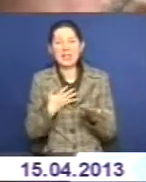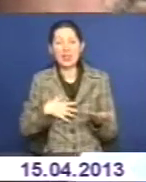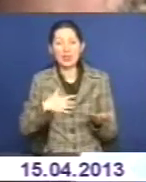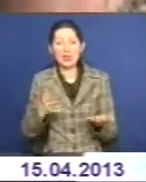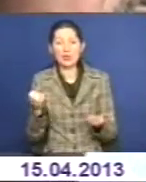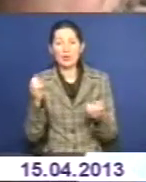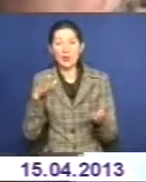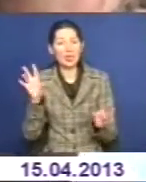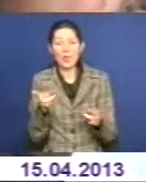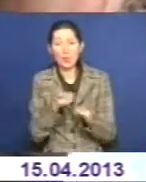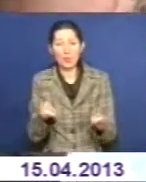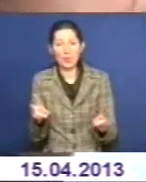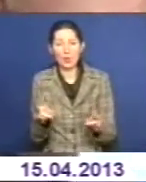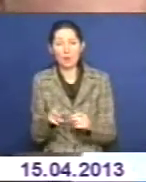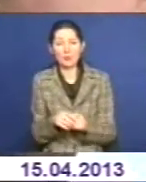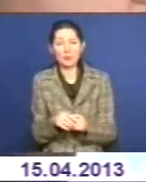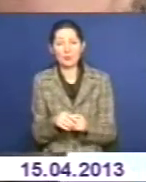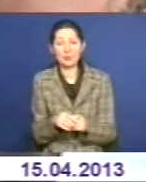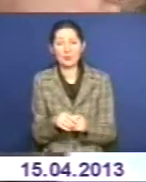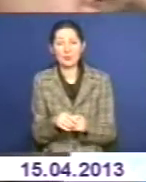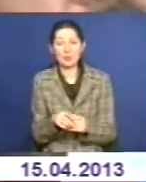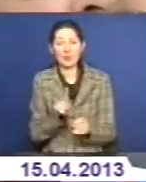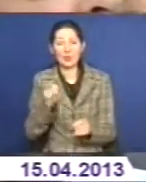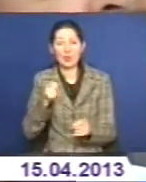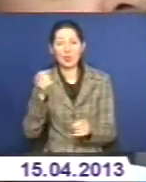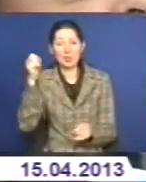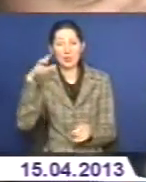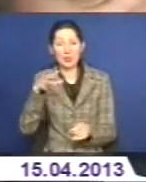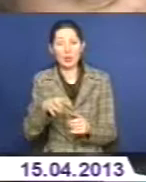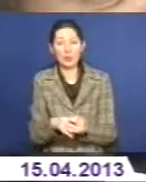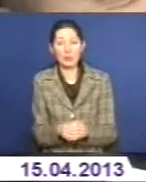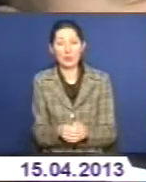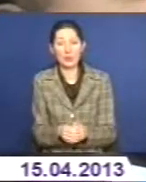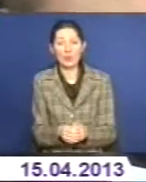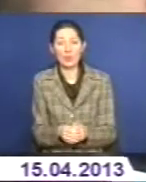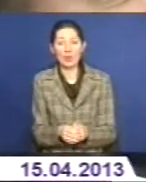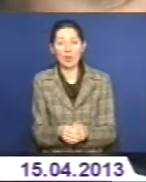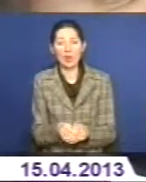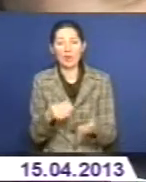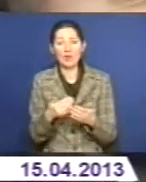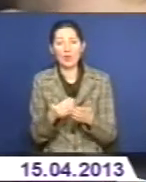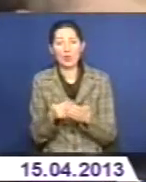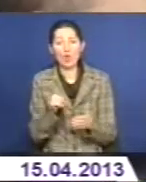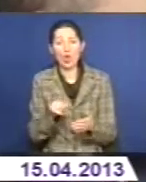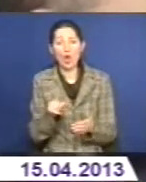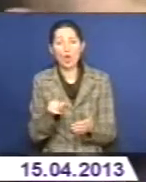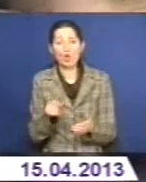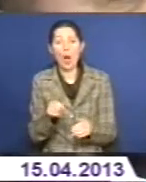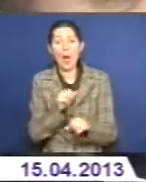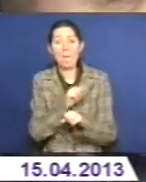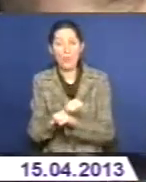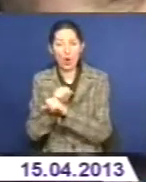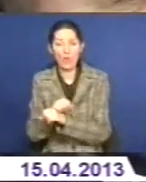Не потрібно такого, як щоб включати світло. Ну, а відносно того, що паркування